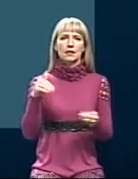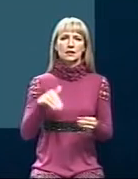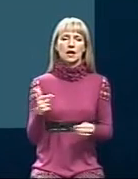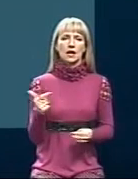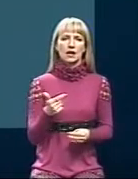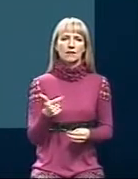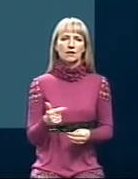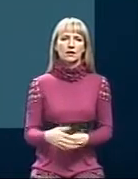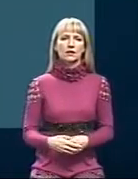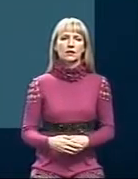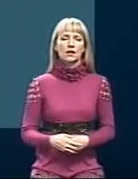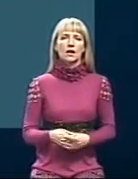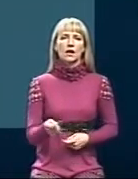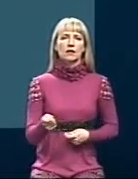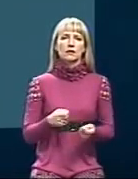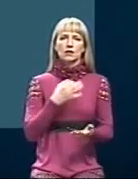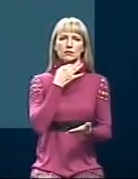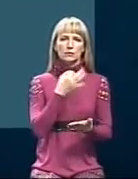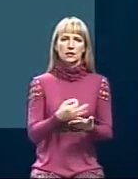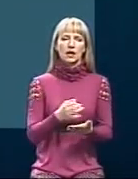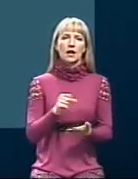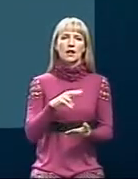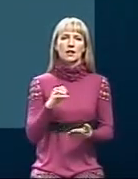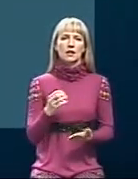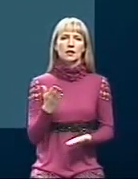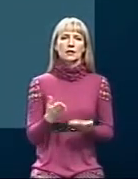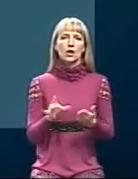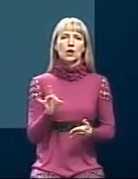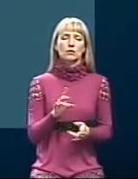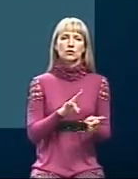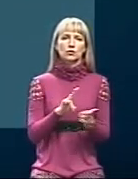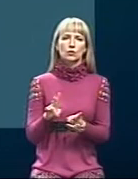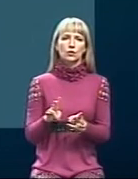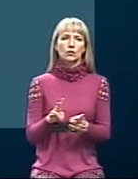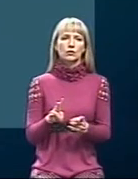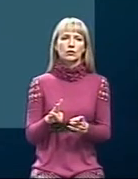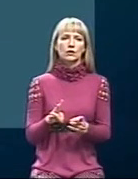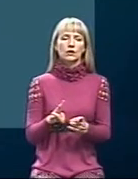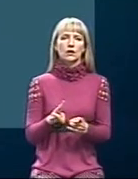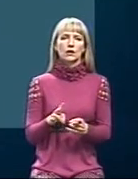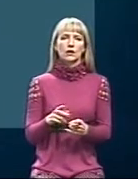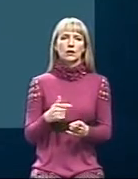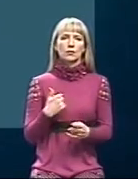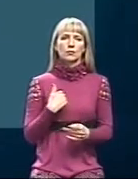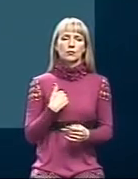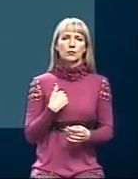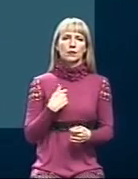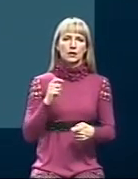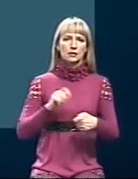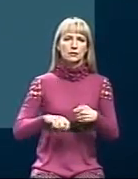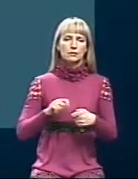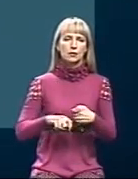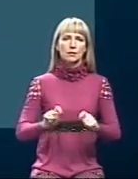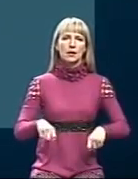гривень. Відповідальність адміністративна, але якщо розмір шкоди буде істотний, ми, каже інспекція,